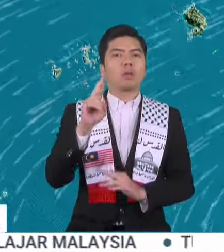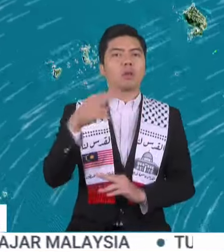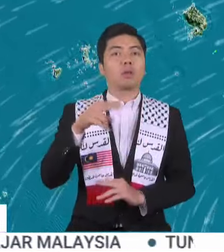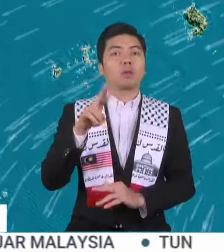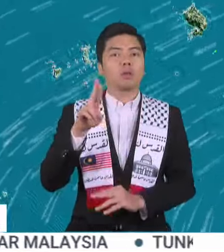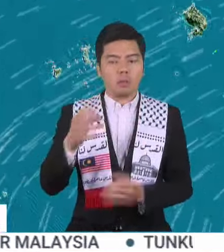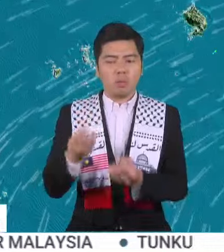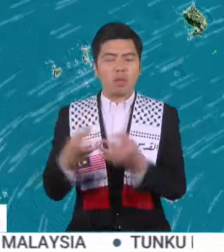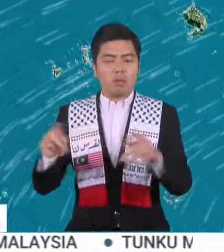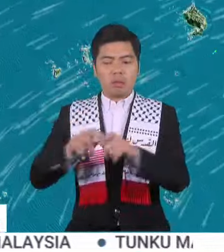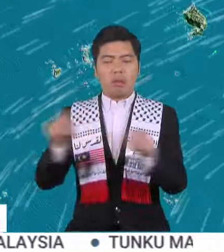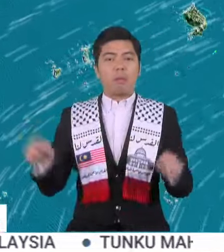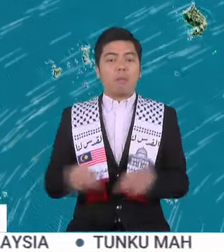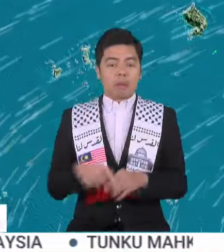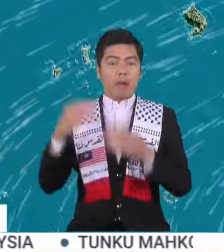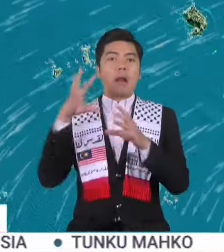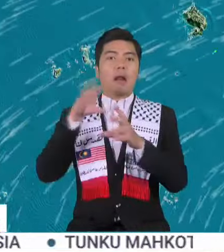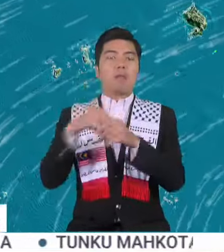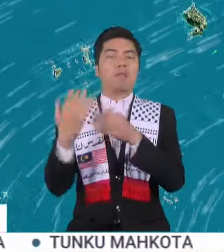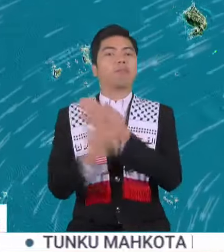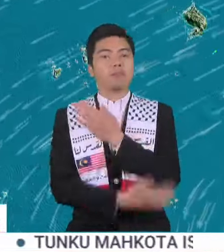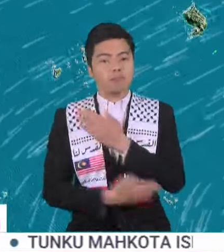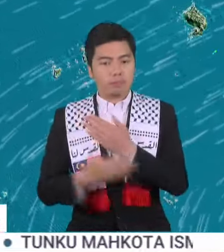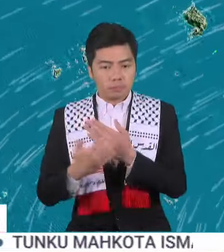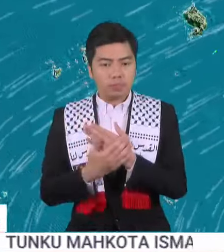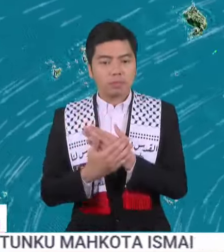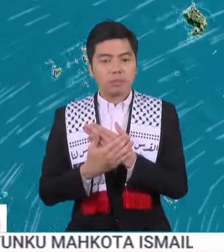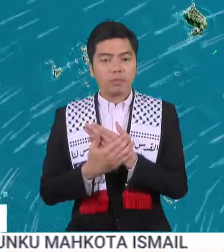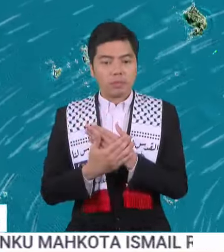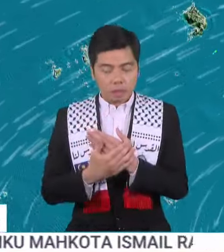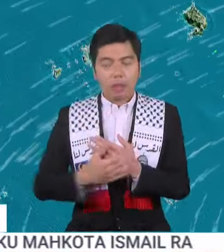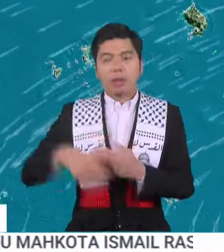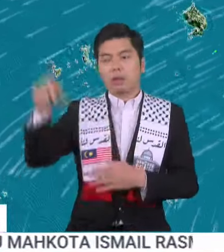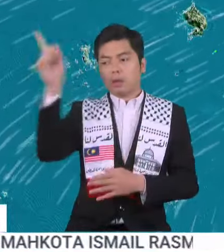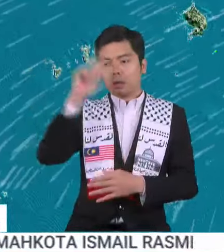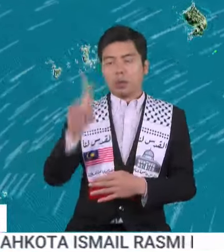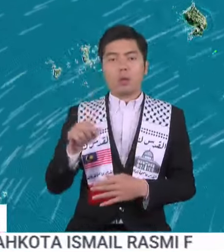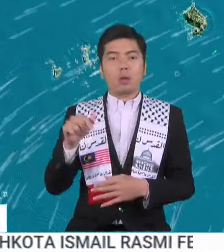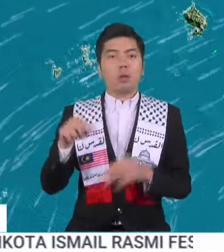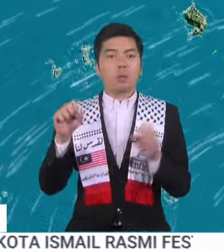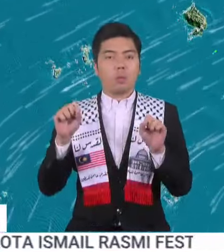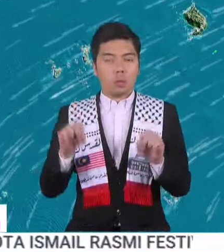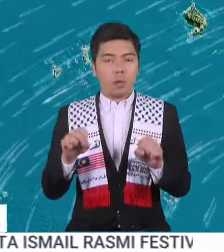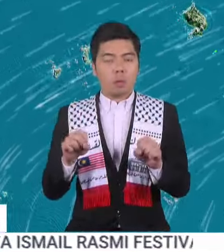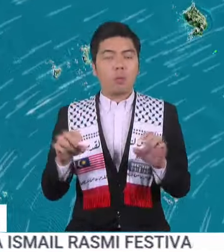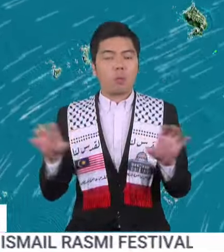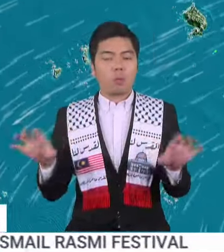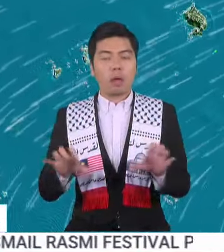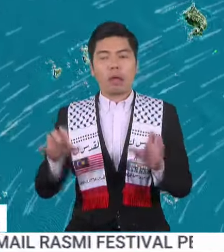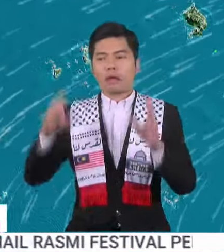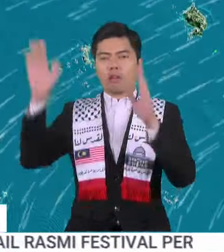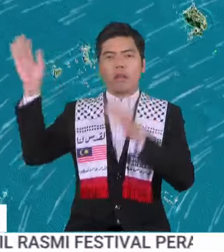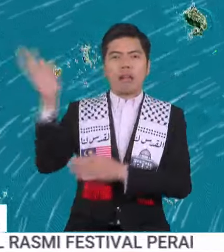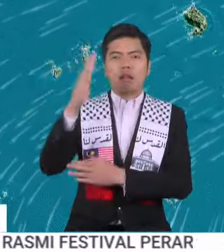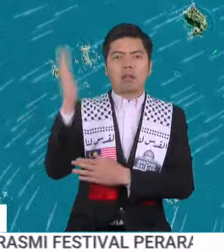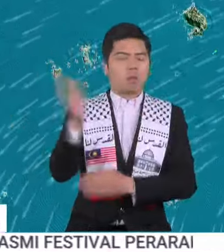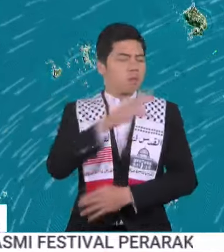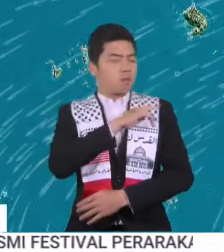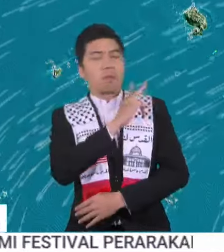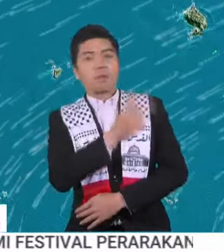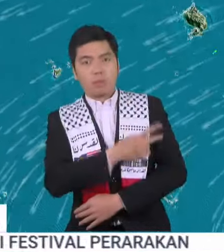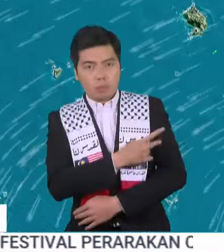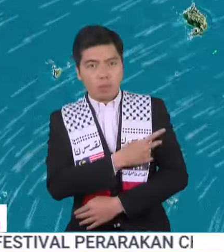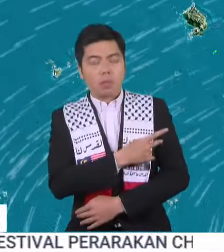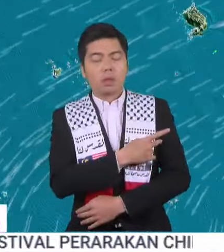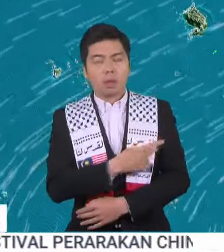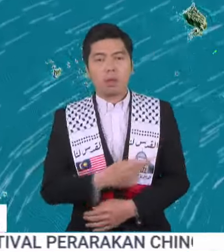kawasan di semenanjung Malaysia. Dan demikian, keadaan lembap petir boleh menyebabkan keadaan angin yang agak kencang. Oleh itu, orang